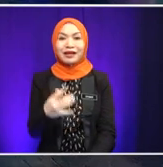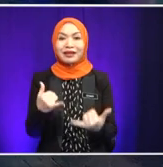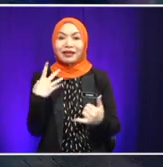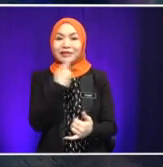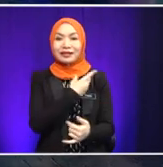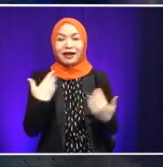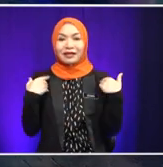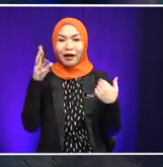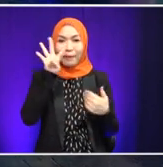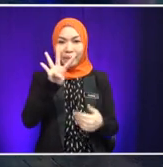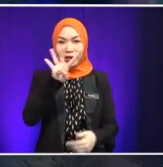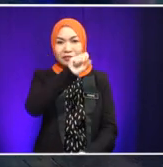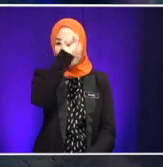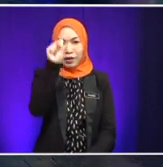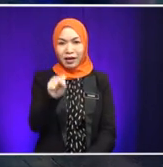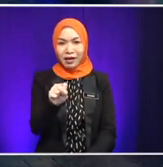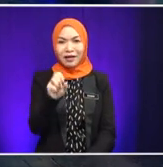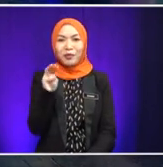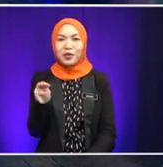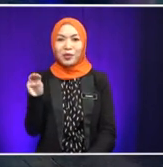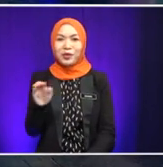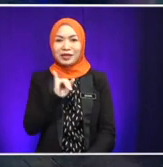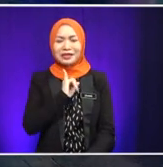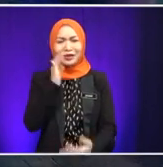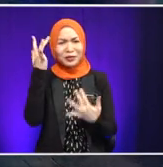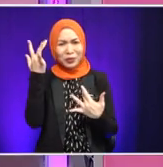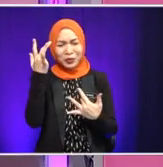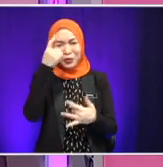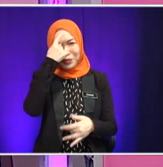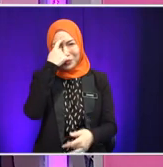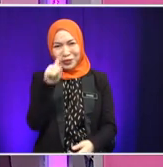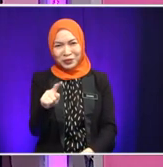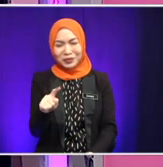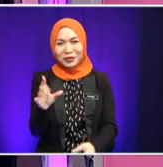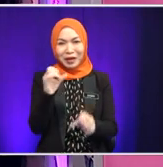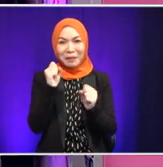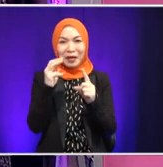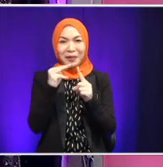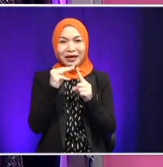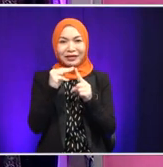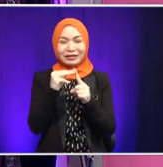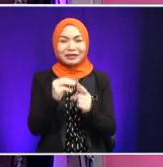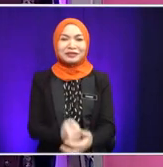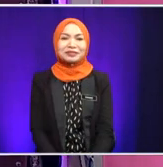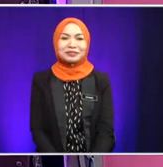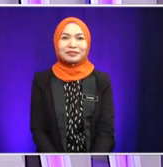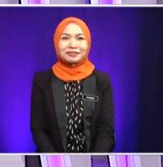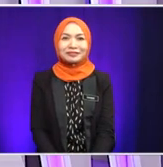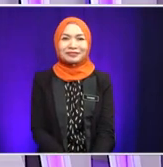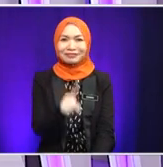saya memang tertunggu-tunggu untuk mendapatkan bintang dari mereka mungkin tunggu kan soalnya daripada saya oke